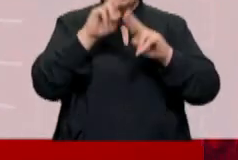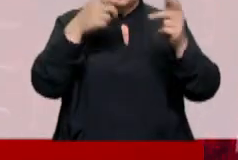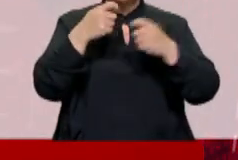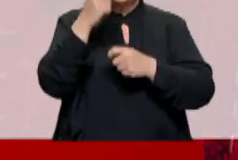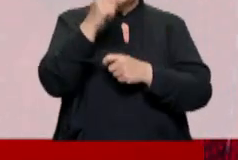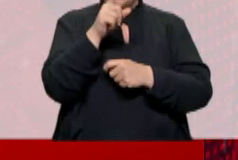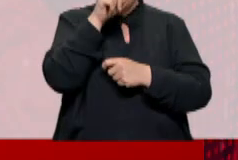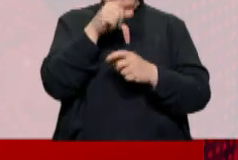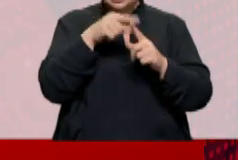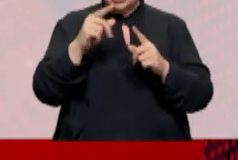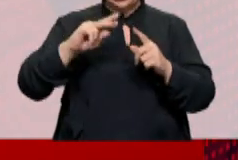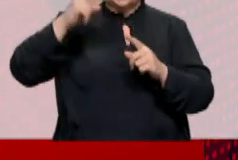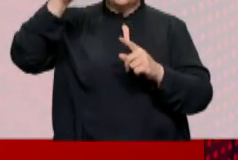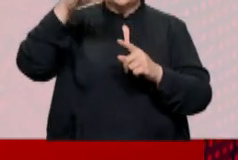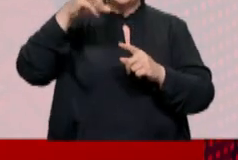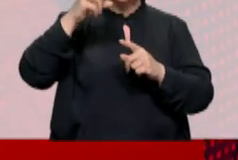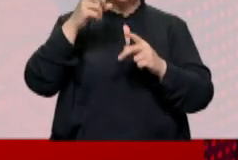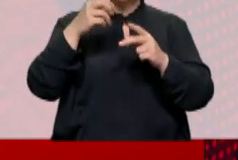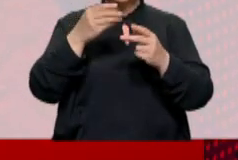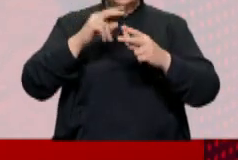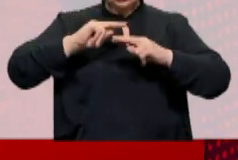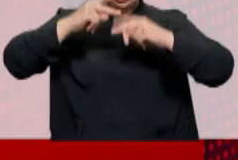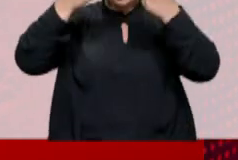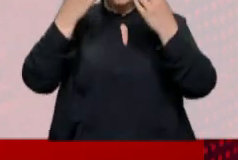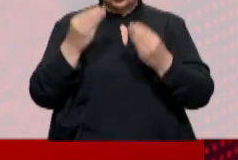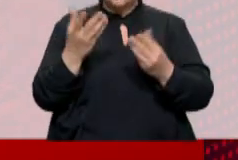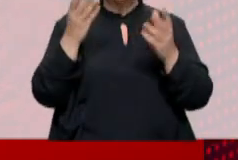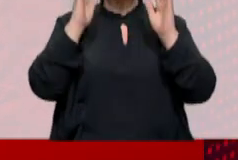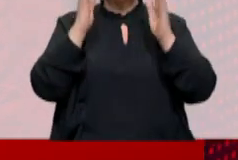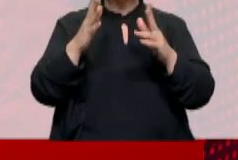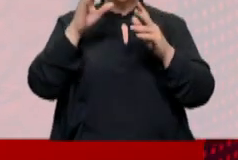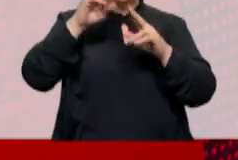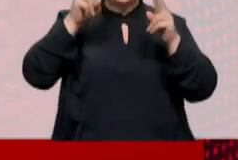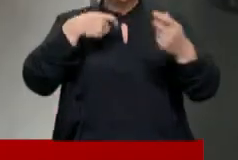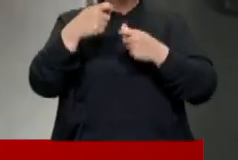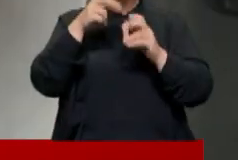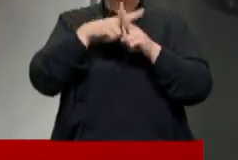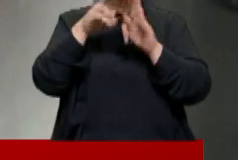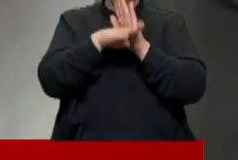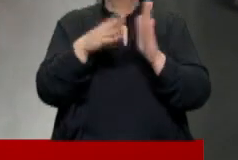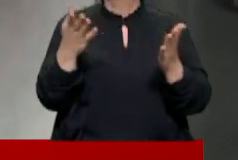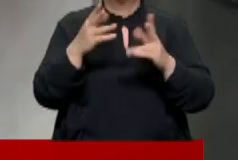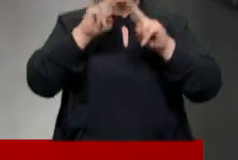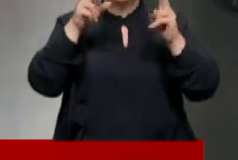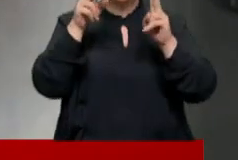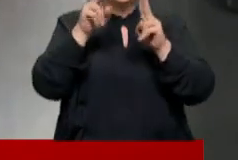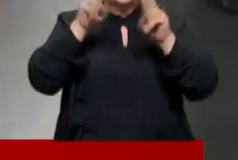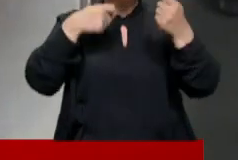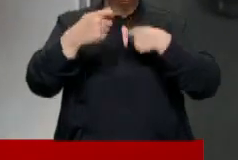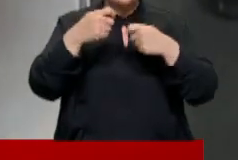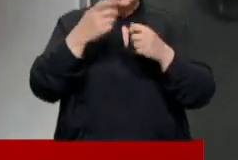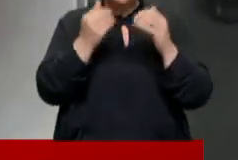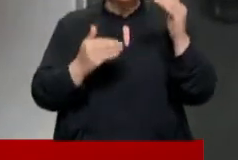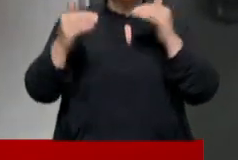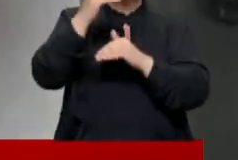1 Mart'tan itibaren kademeli elektrik tarifesine geçmişti ancak çoğu esnafın faturasında bir düşüş düşüş yok. Çünkü esnaf hala en yüksek